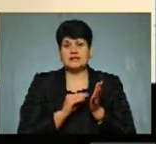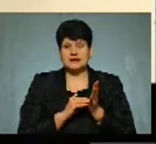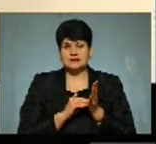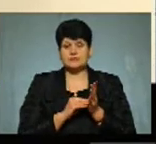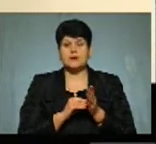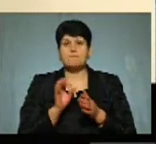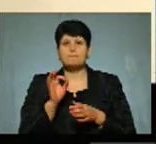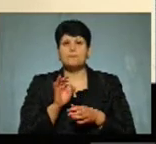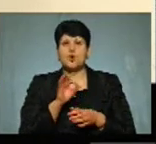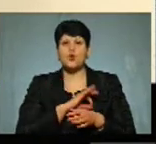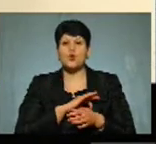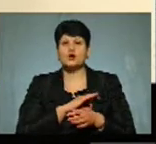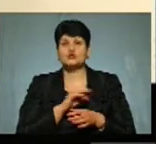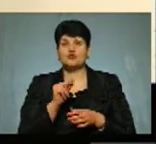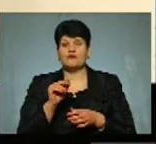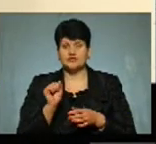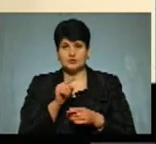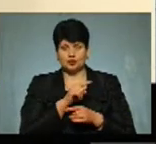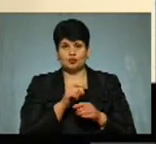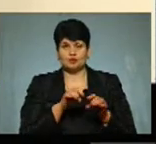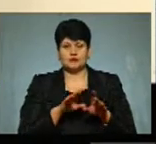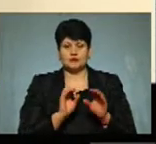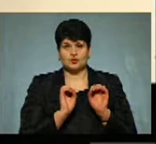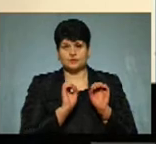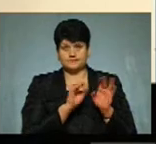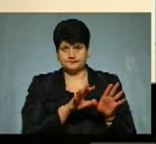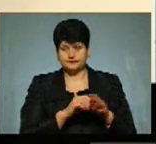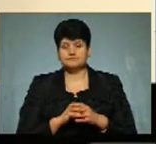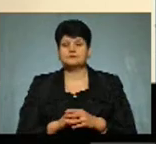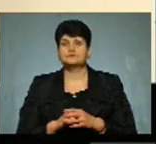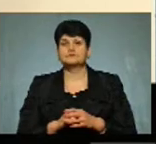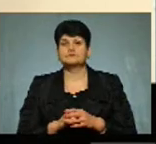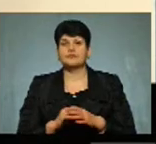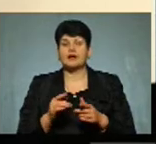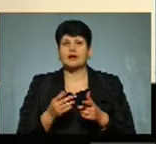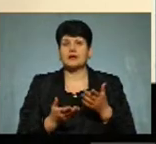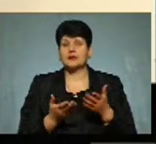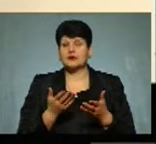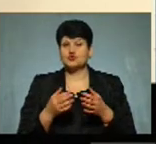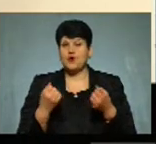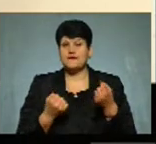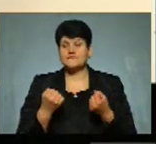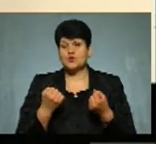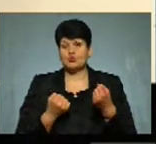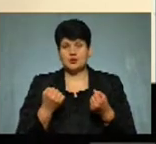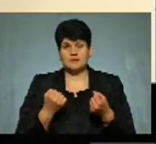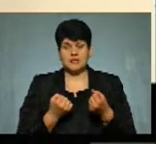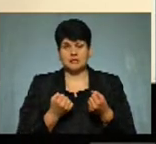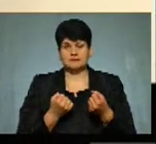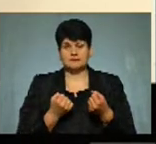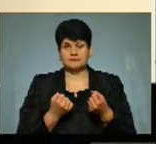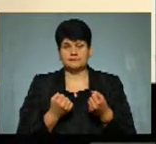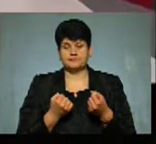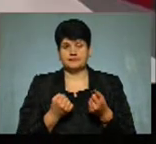користувача транспортного засобу, тоді йому постанова це надсилається. Якщо ж автомобіль